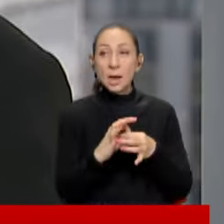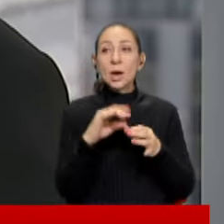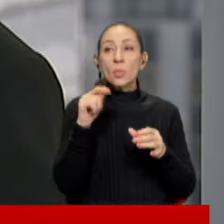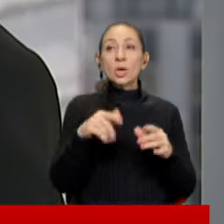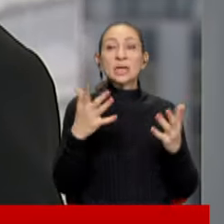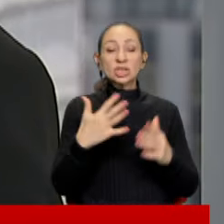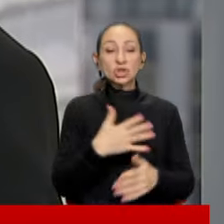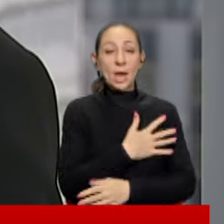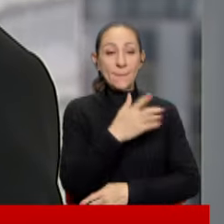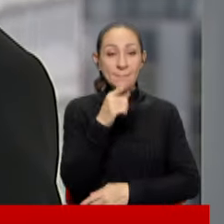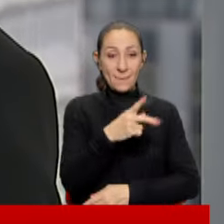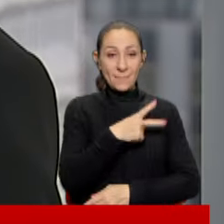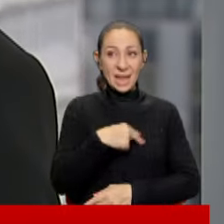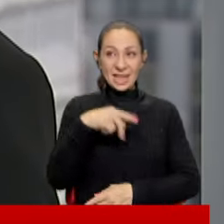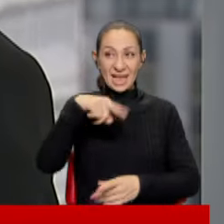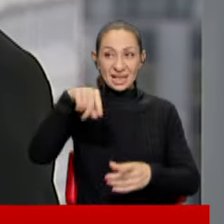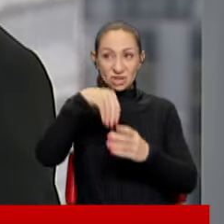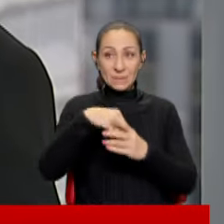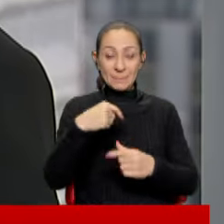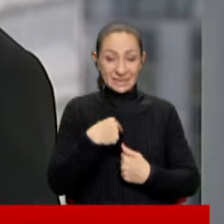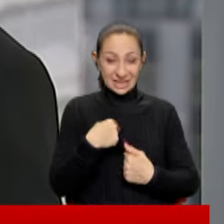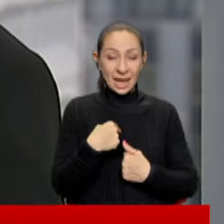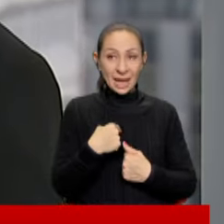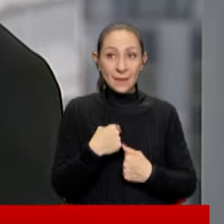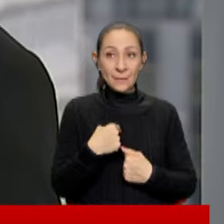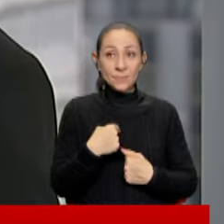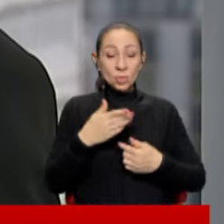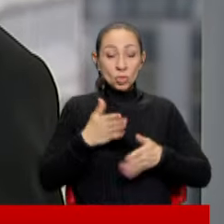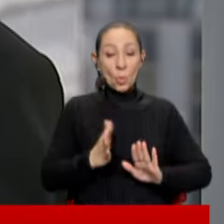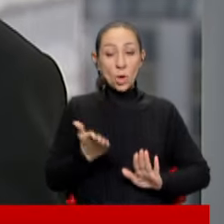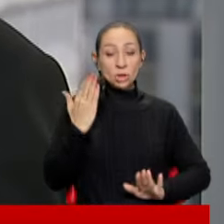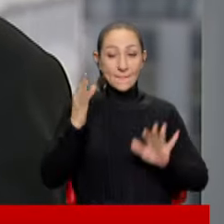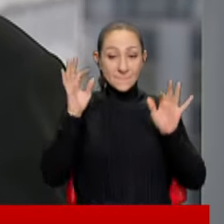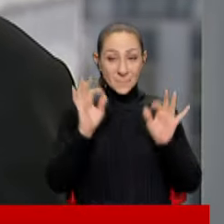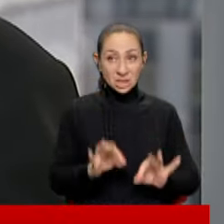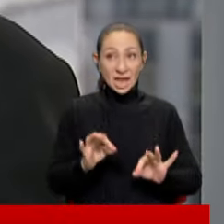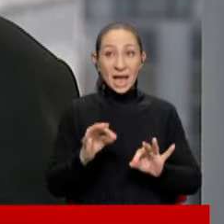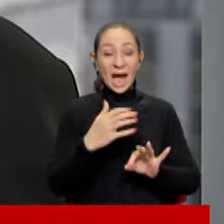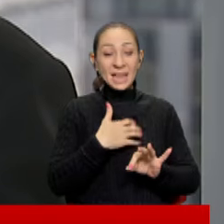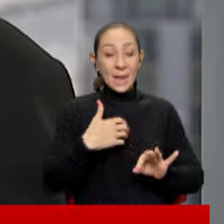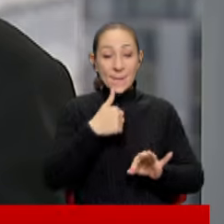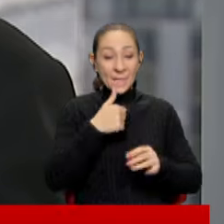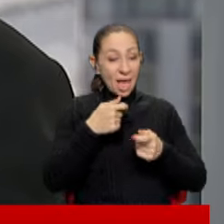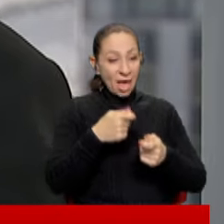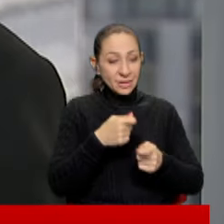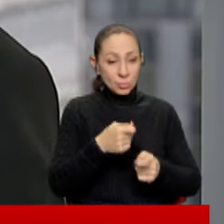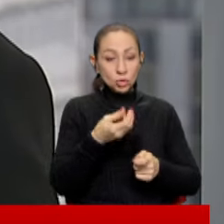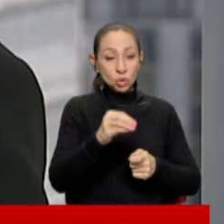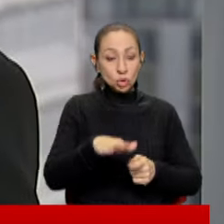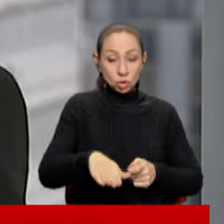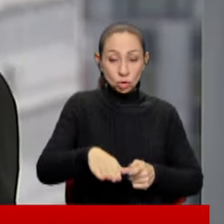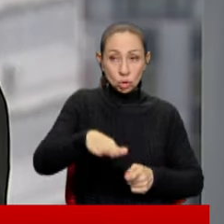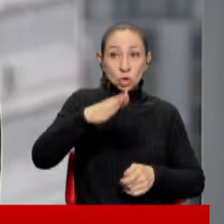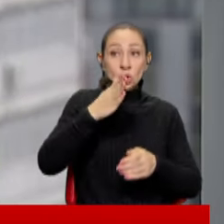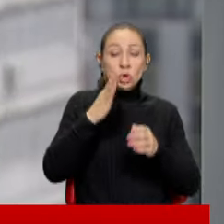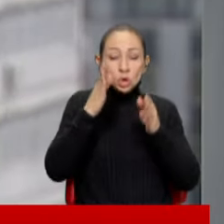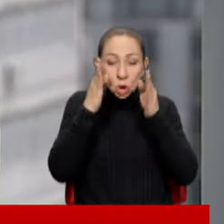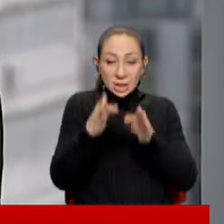Bugün artık Cumhuriyet Halk Partili belediyelerde ve bizde doğum öncesinden itibaren başlayan, ebeveyn eğitimiyle başlayan ve çocuğun gelişimini